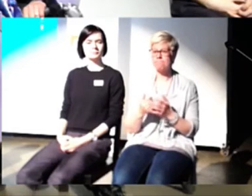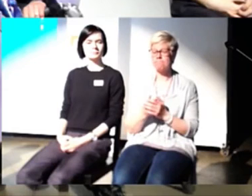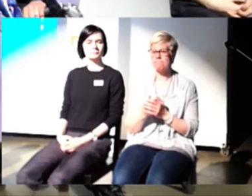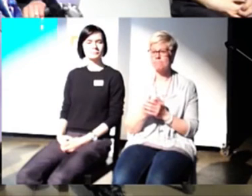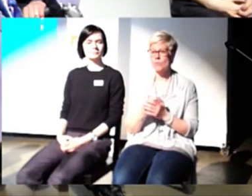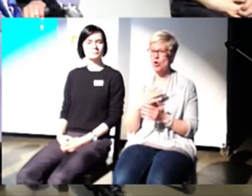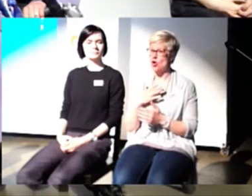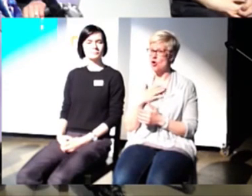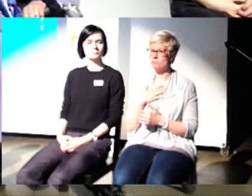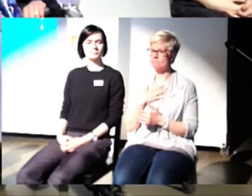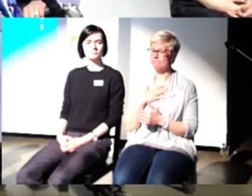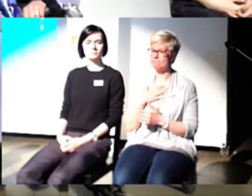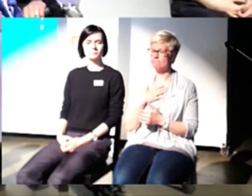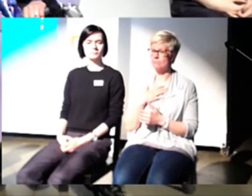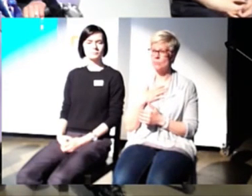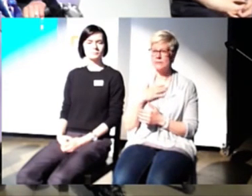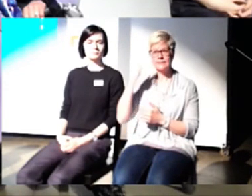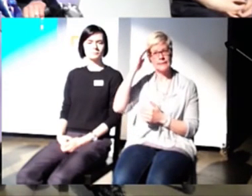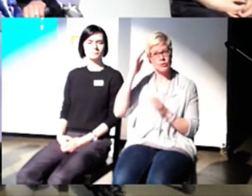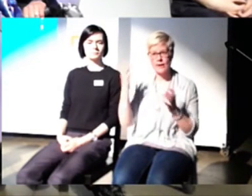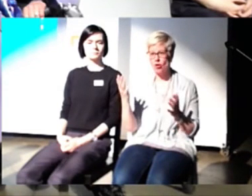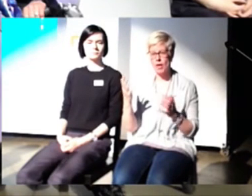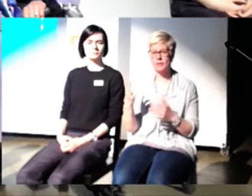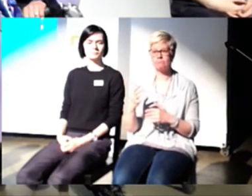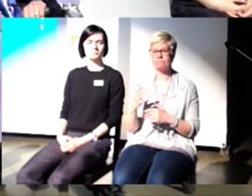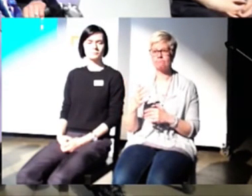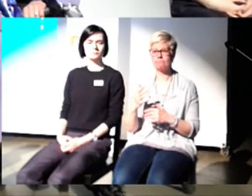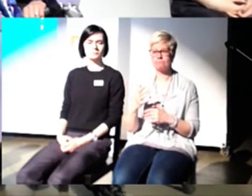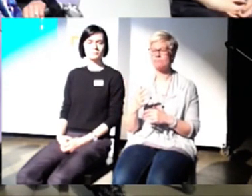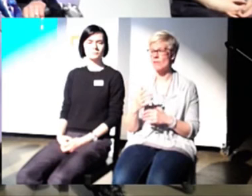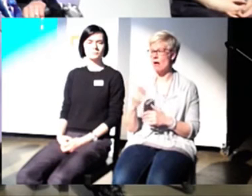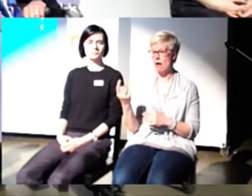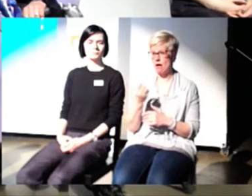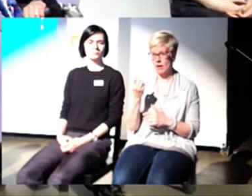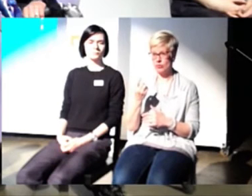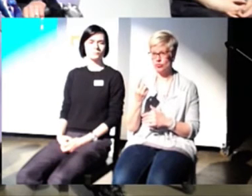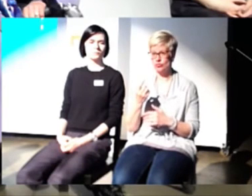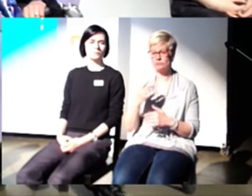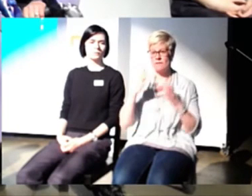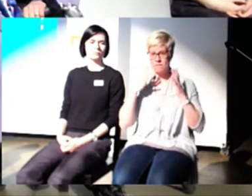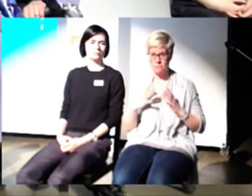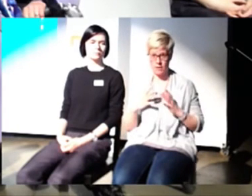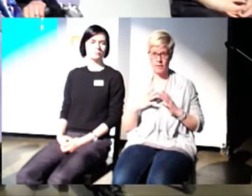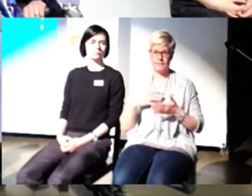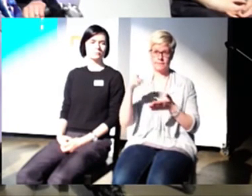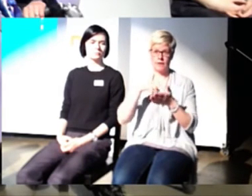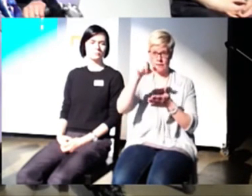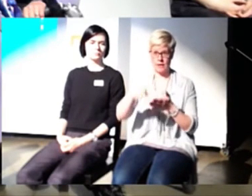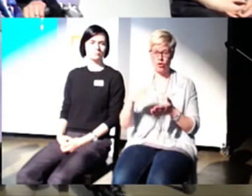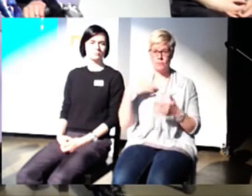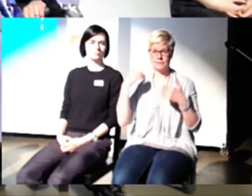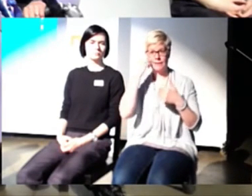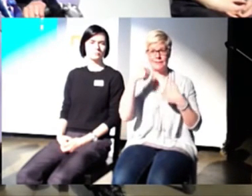minun tietokseni vammainen taiteilija residenssissä Kunkunina ja Jenni Julia oli